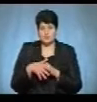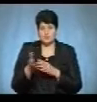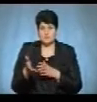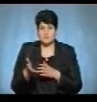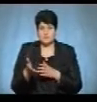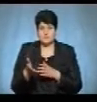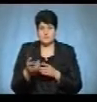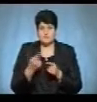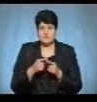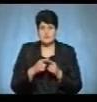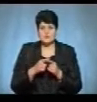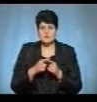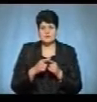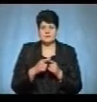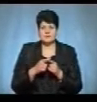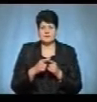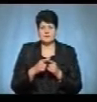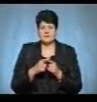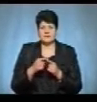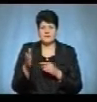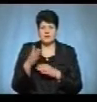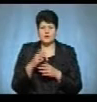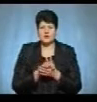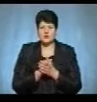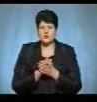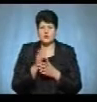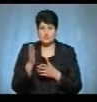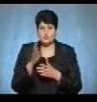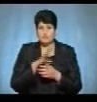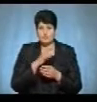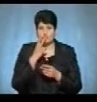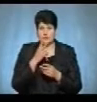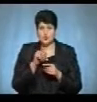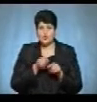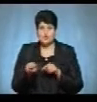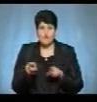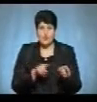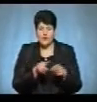ще союзовські такі пропори. І було видно, що ходи завалені.